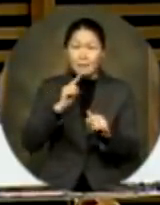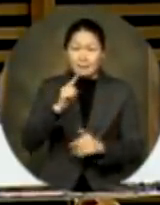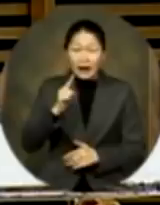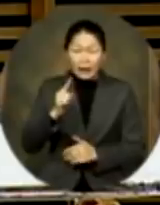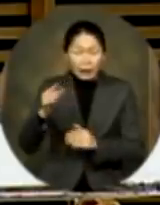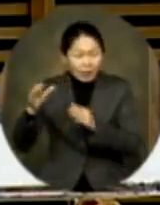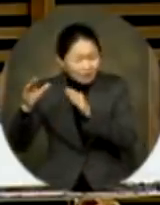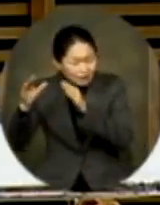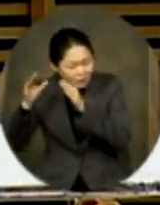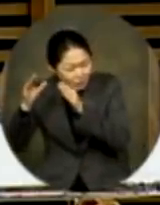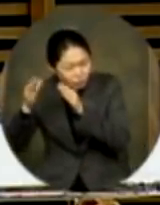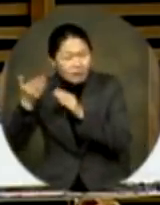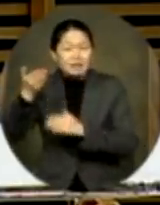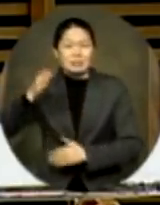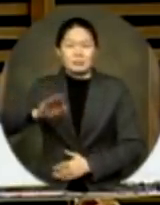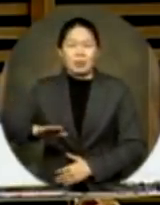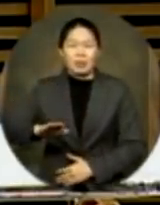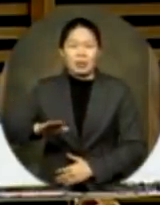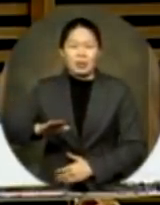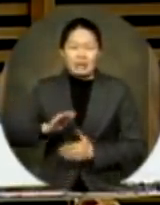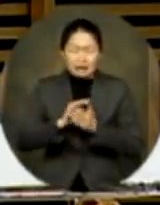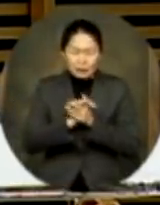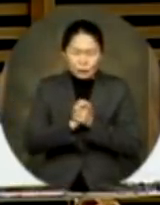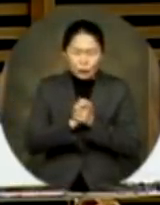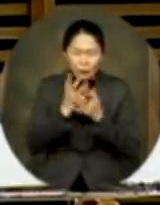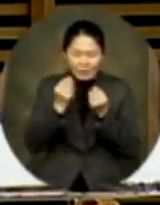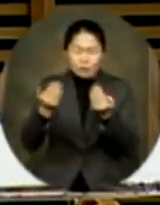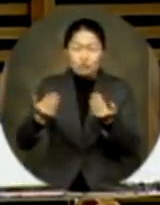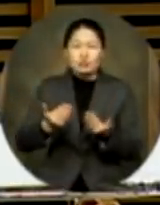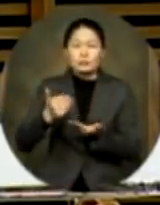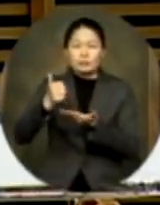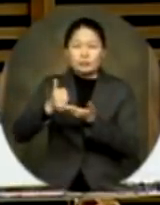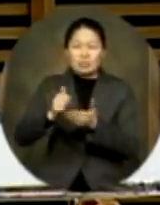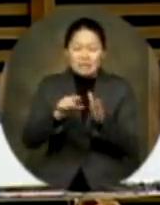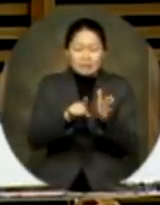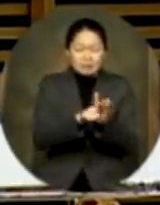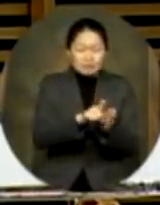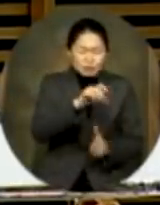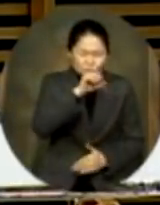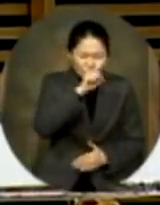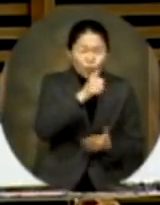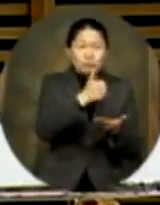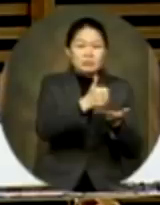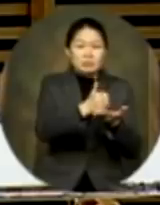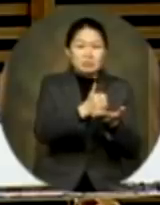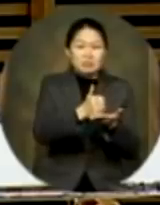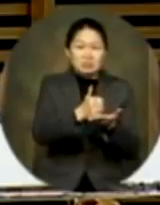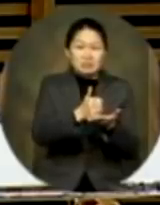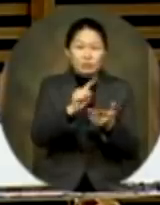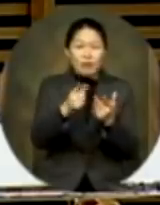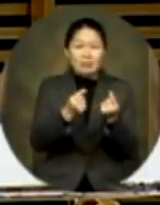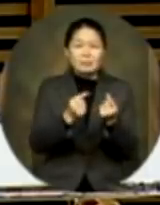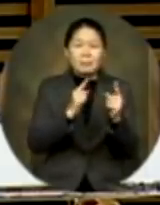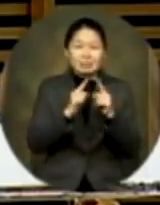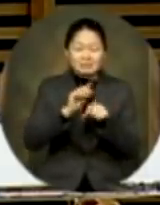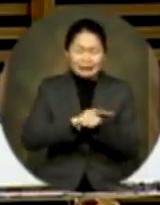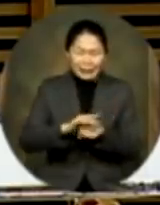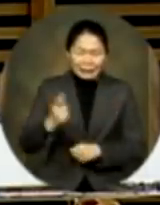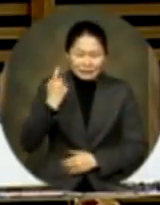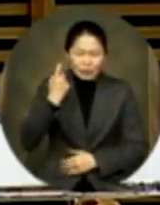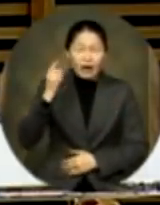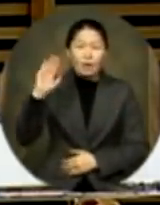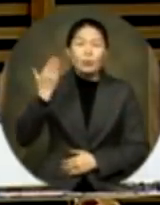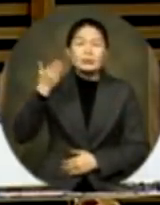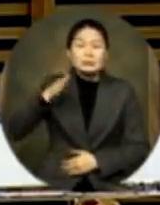귀 기울여야 하지만 기도 많이 해주시는 분들 믿음 좋은 분들 그분들의 말씀 더 잘 들어야 하지